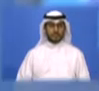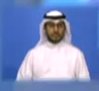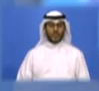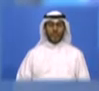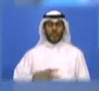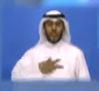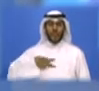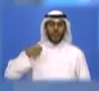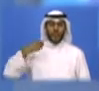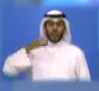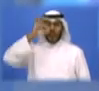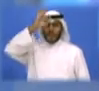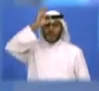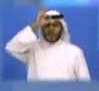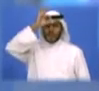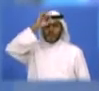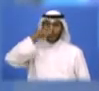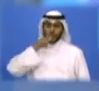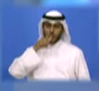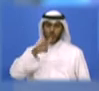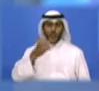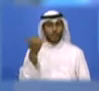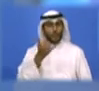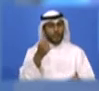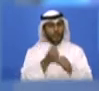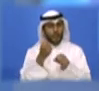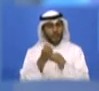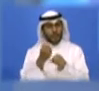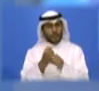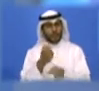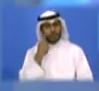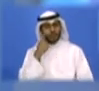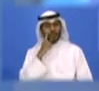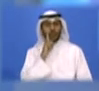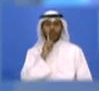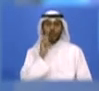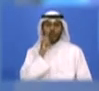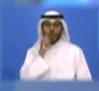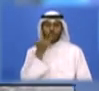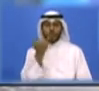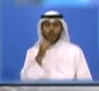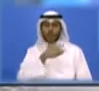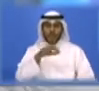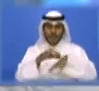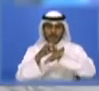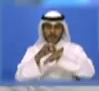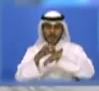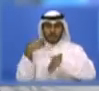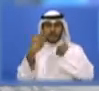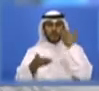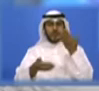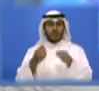أشادت وزارة الداخلية بالتعاون البناء والمثمر والإيجابي الذي أبداه بعض أولياء الأمور الذين تقدموا